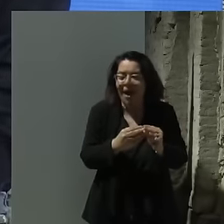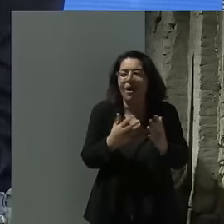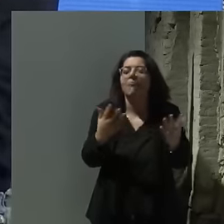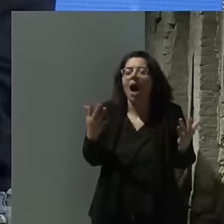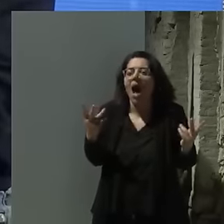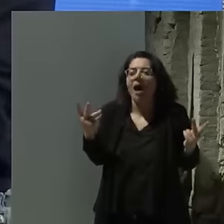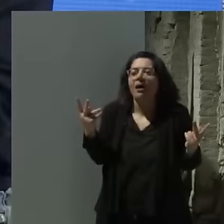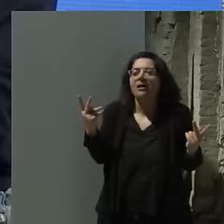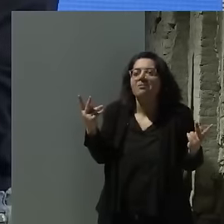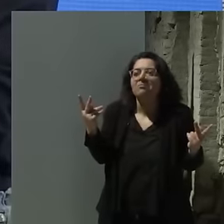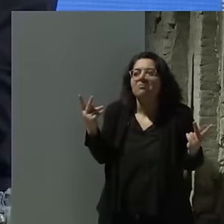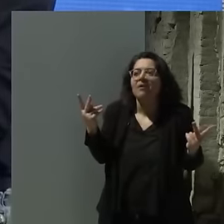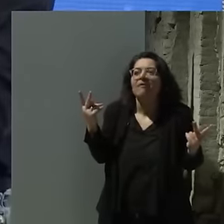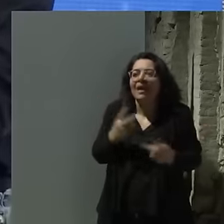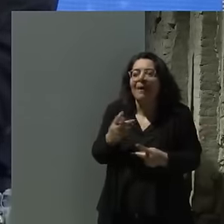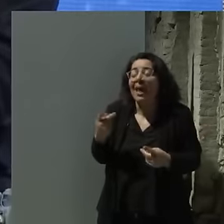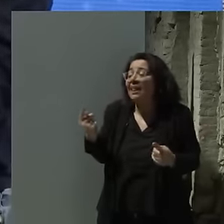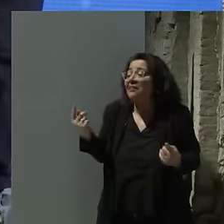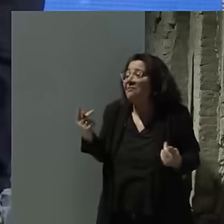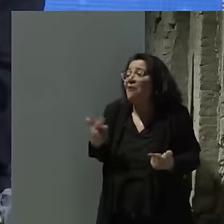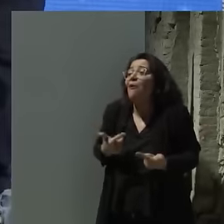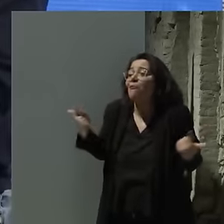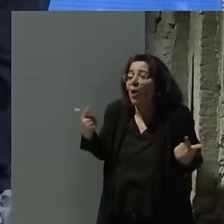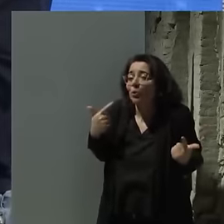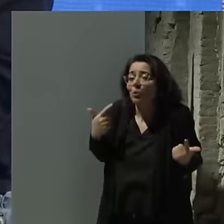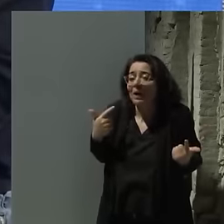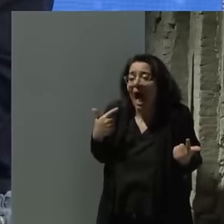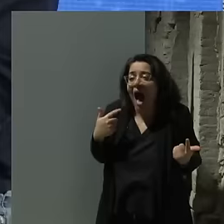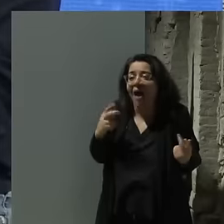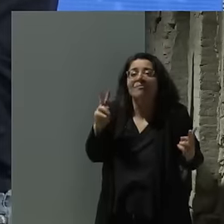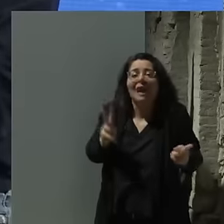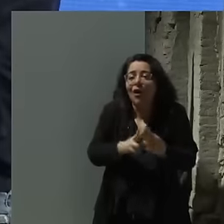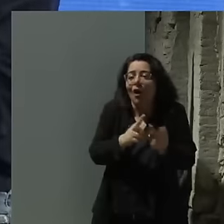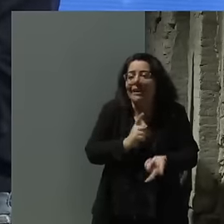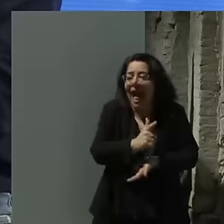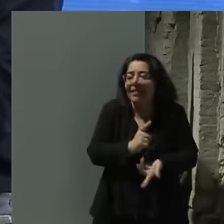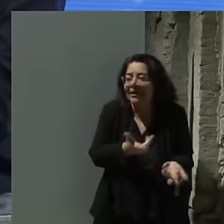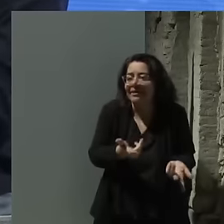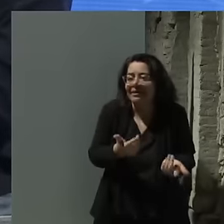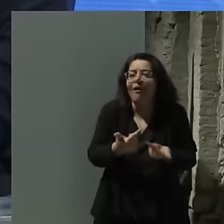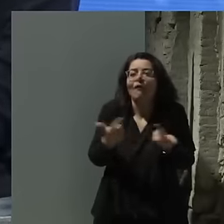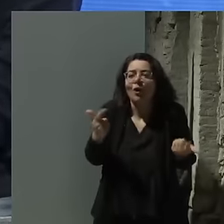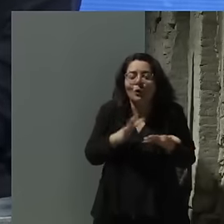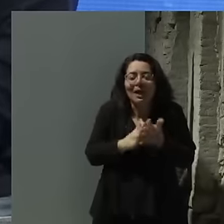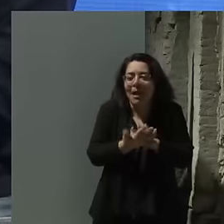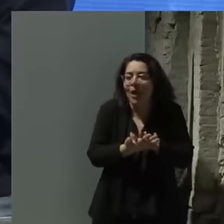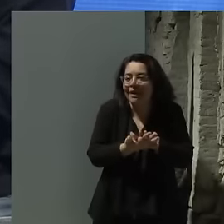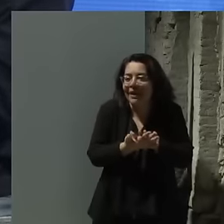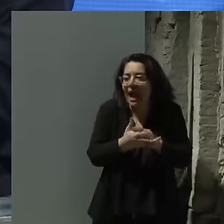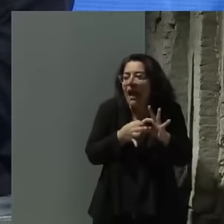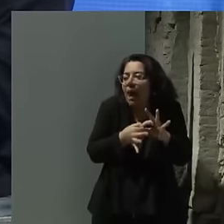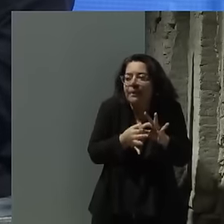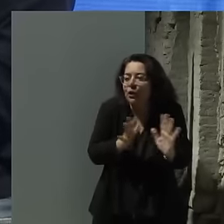fortuna, siamo riusciti a conoscerci e siamo diventati amici veramente. Ed è la prima volta